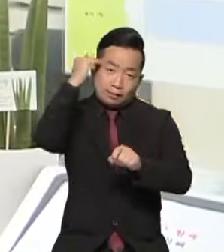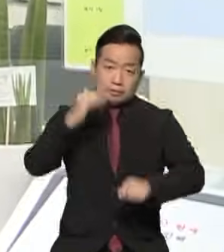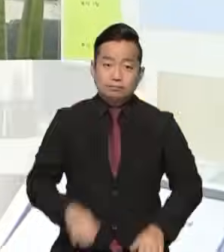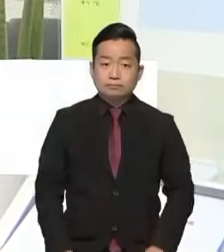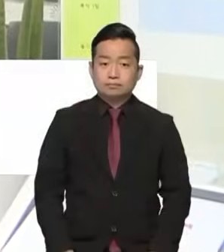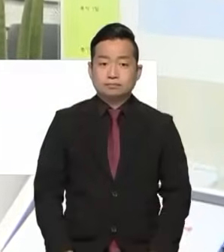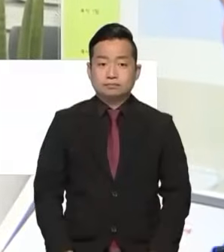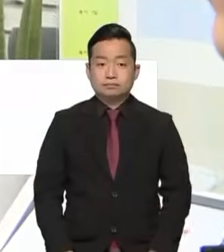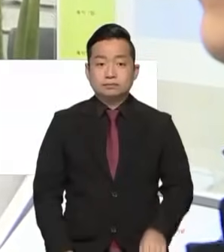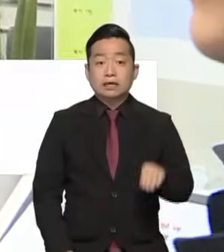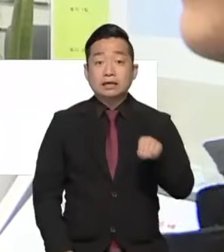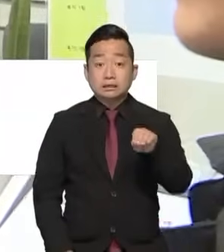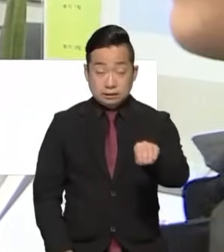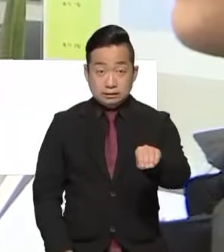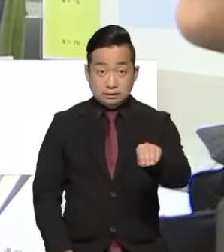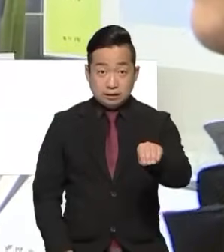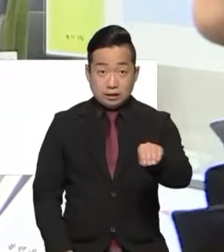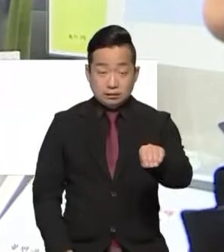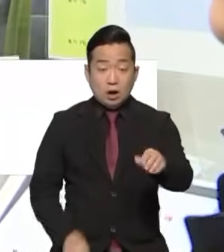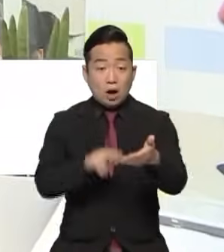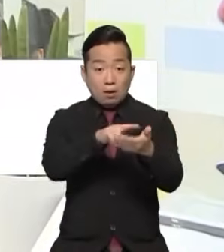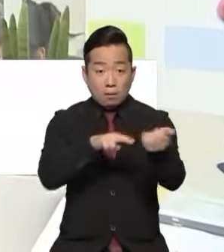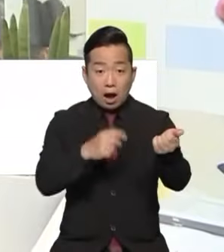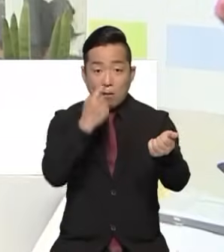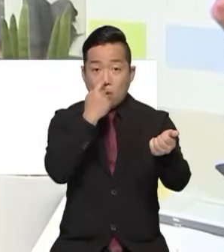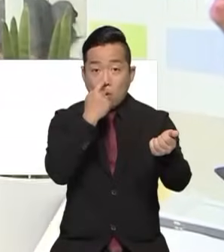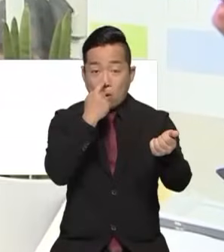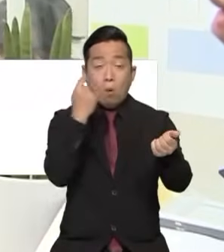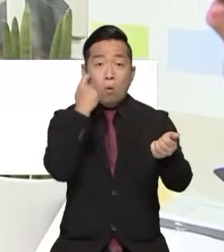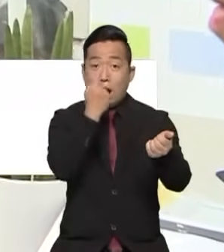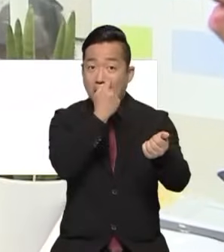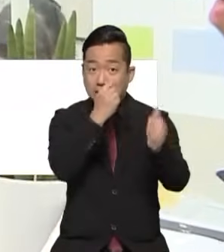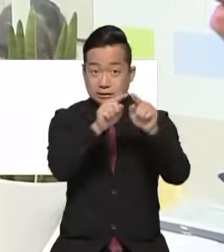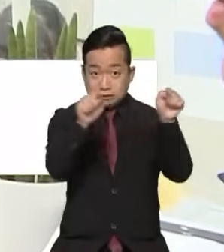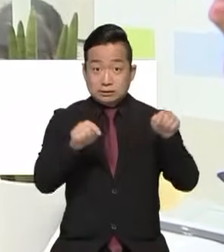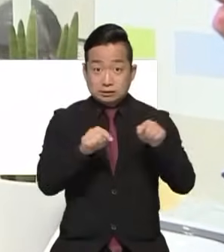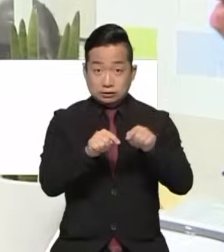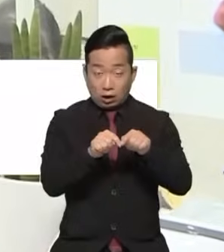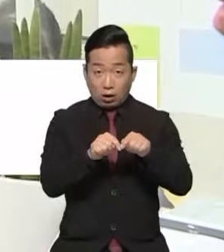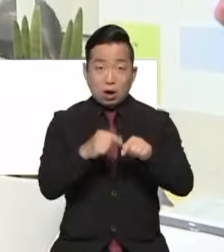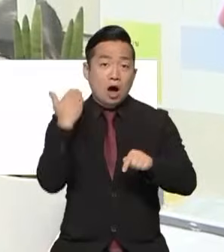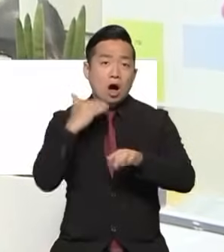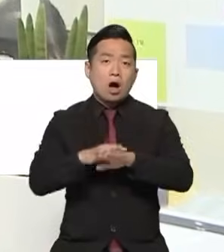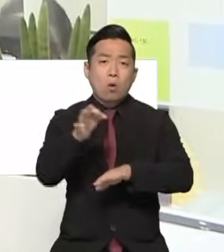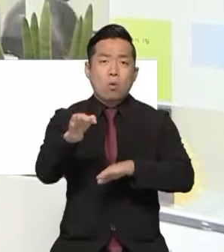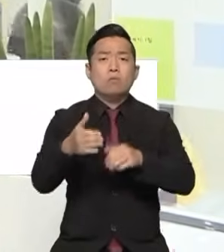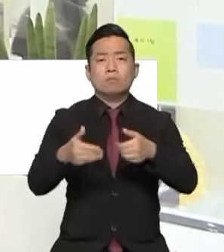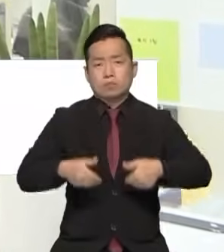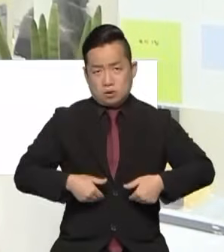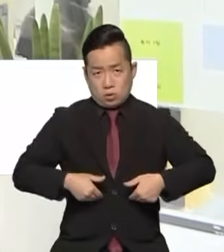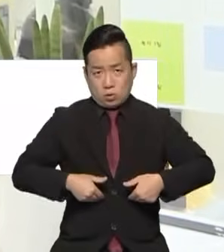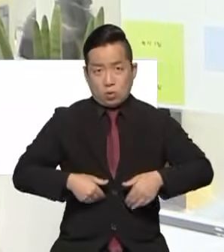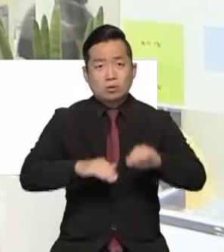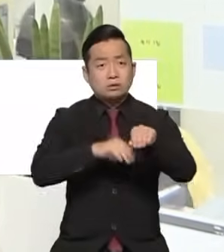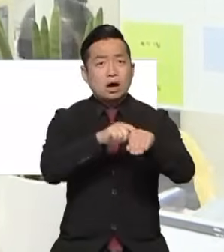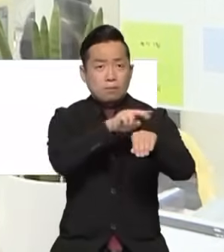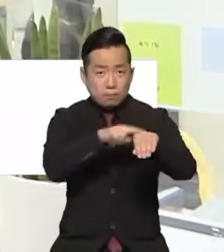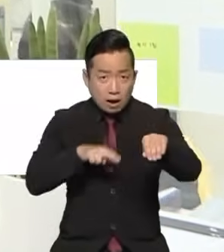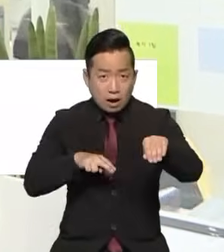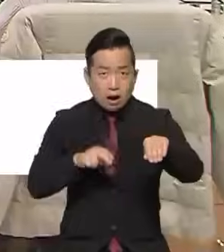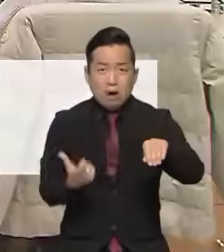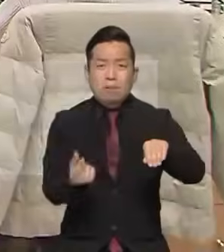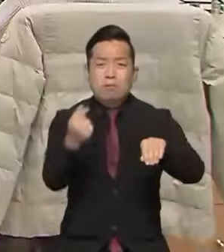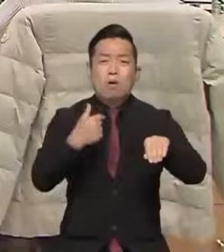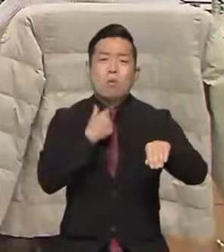자동차 매도용으로 본인 확인 사실서가 필요해가지고 전세 자금 때문에 지금 차량 매도하는 상황이어가지고 일단은 하루라도